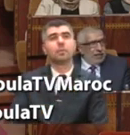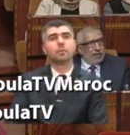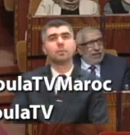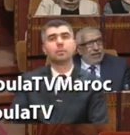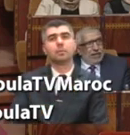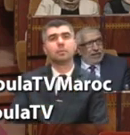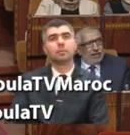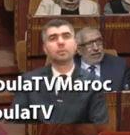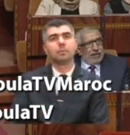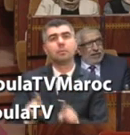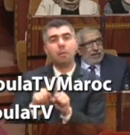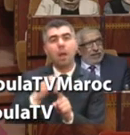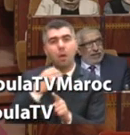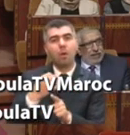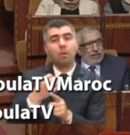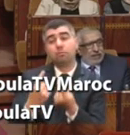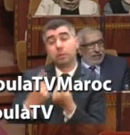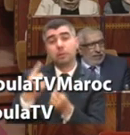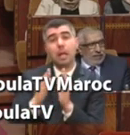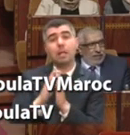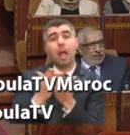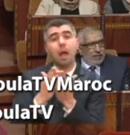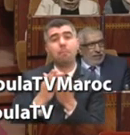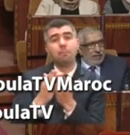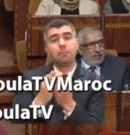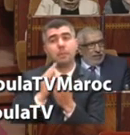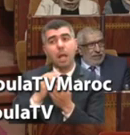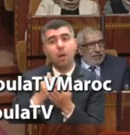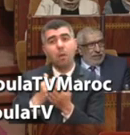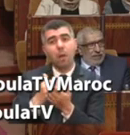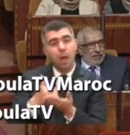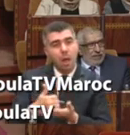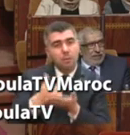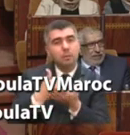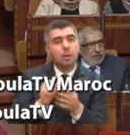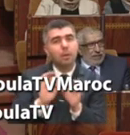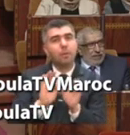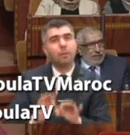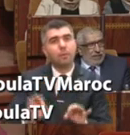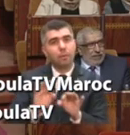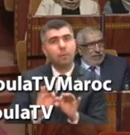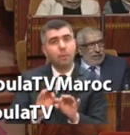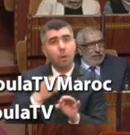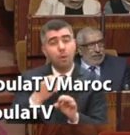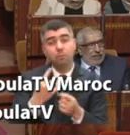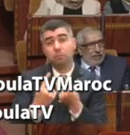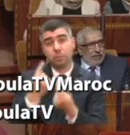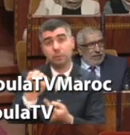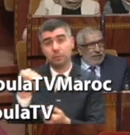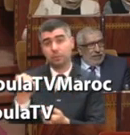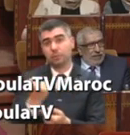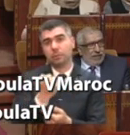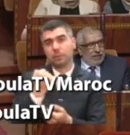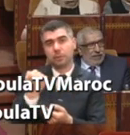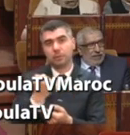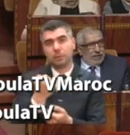تجي الضوابط البيداغوجيه. واش غادي نتسناو هذه الضوابط البيداغوجيه عاوتاني واحد 10 سنين اخرى؟ فلهذا تنطلبوا